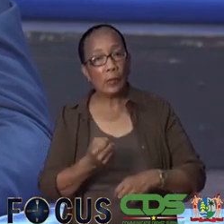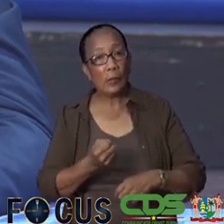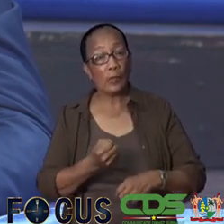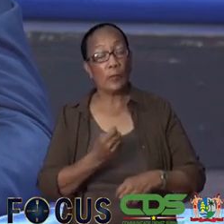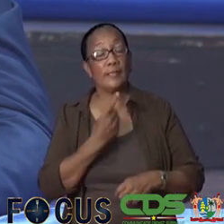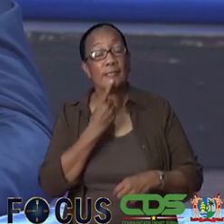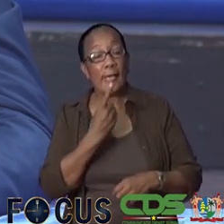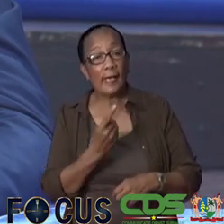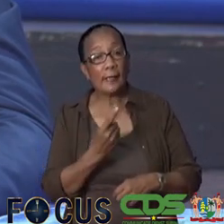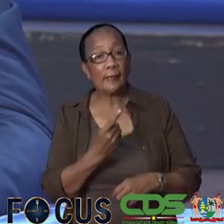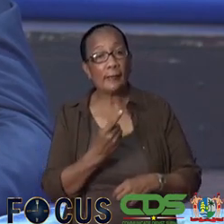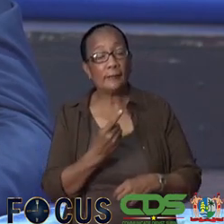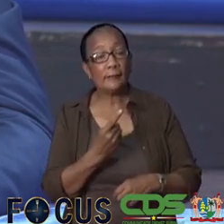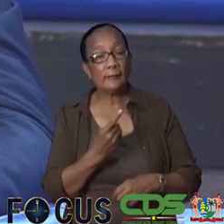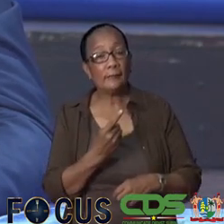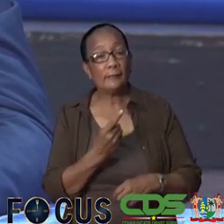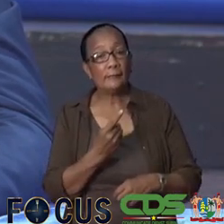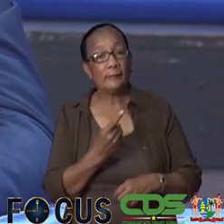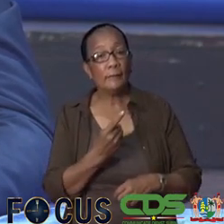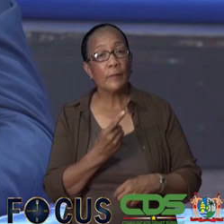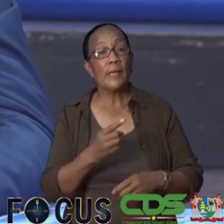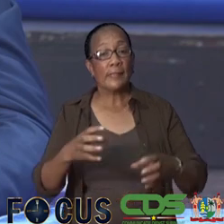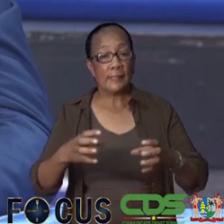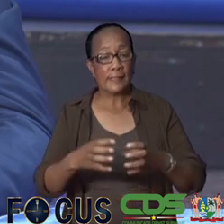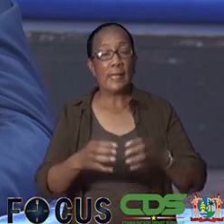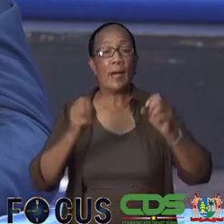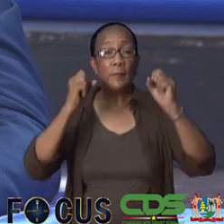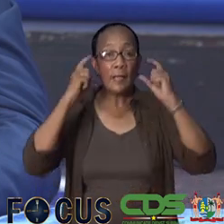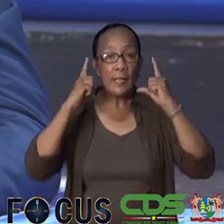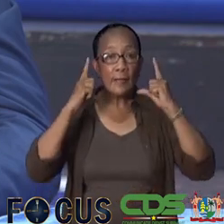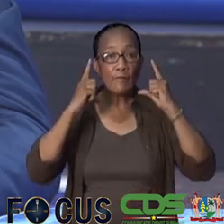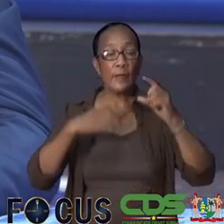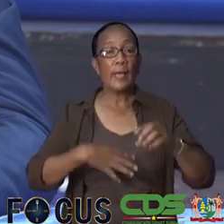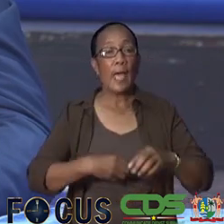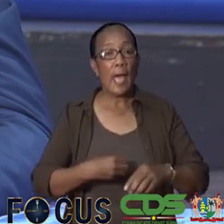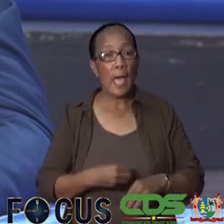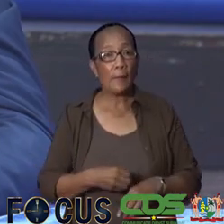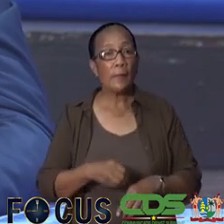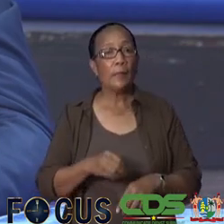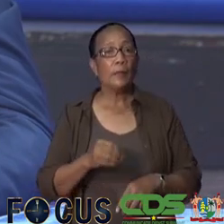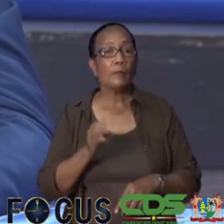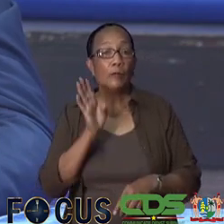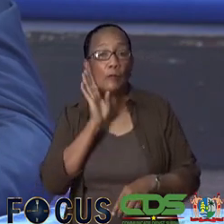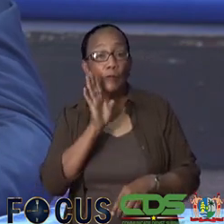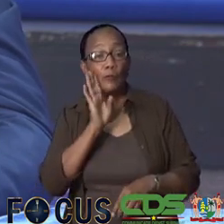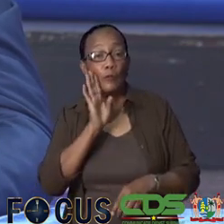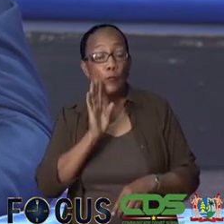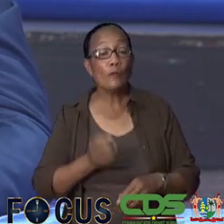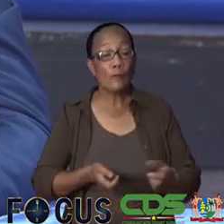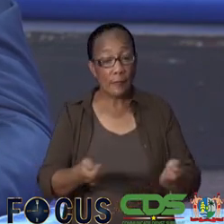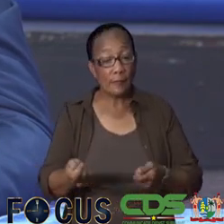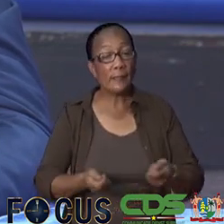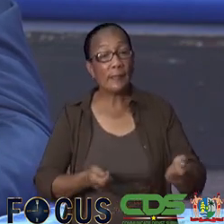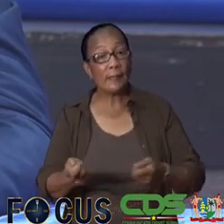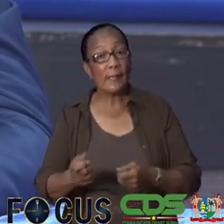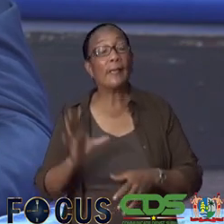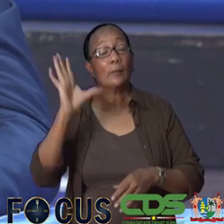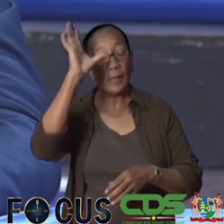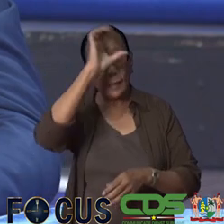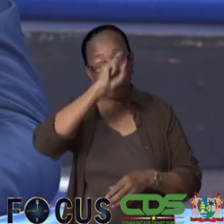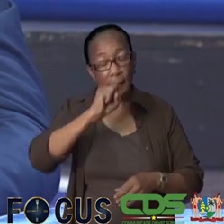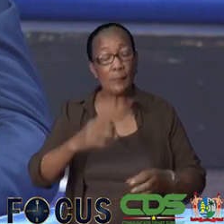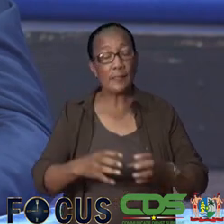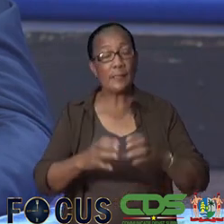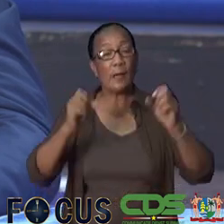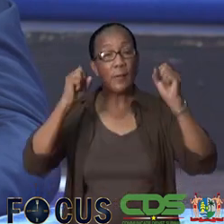concluderen, simpel, de samenleving heeft de oproepen van de regering begrepen. De samenleving